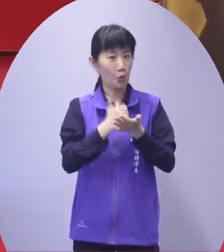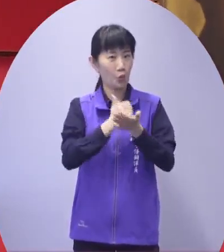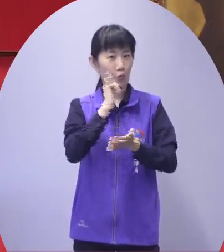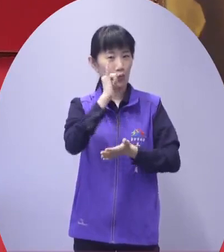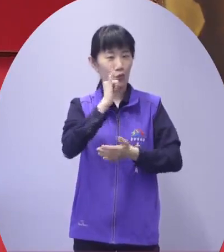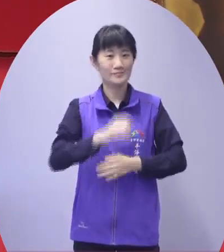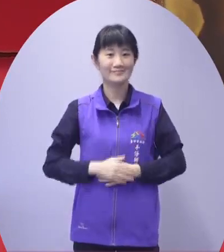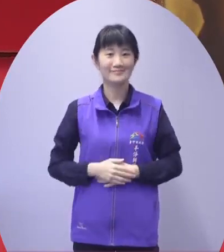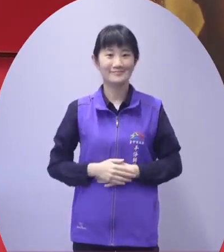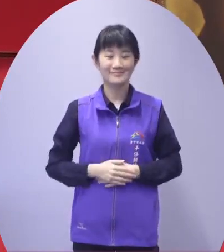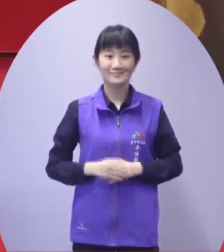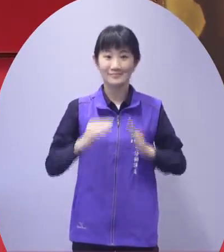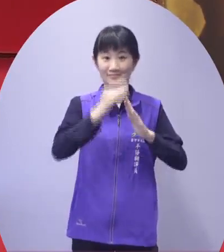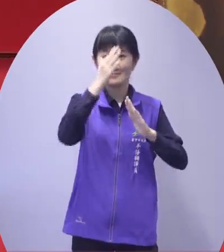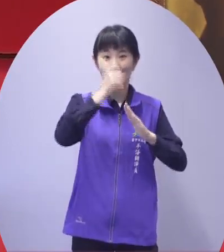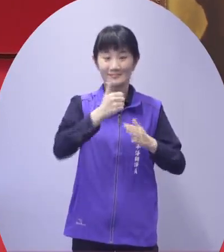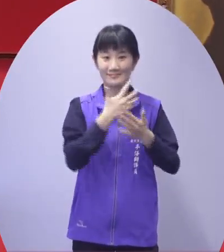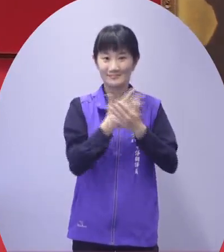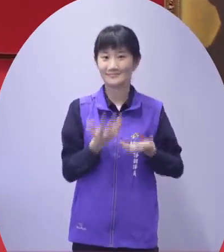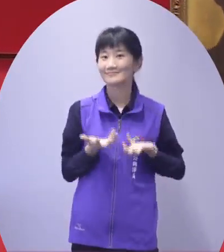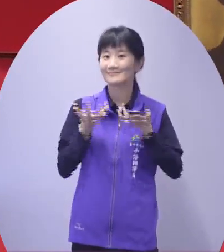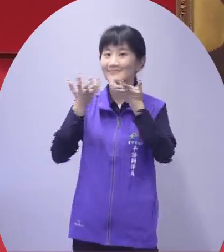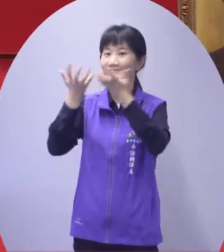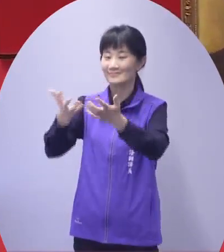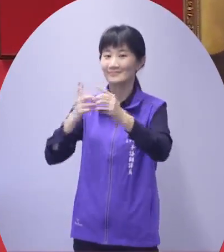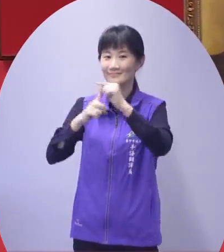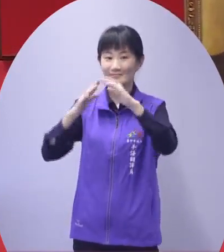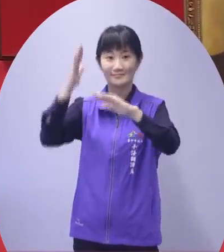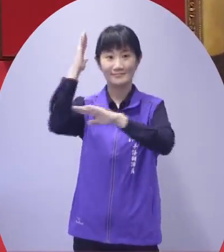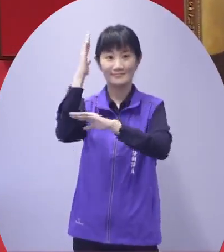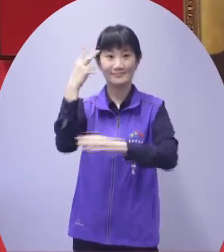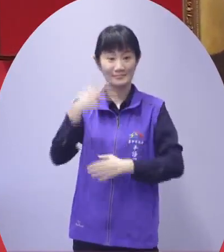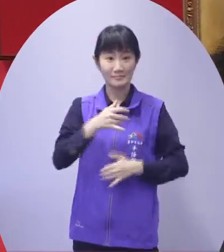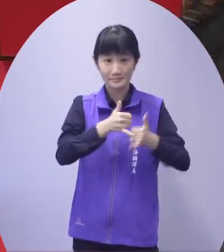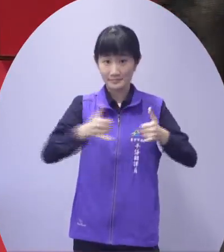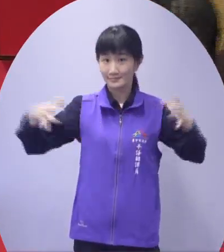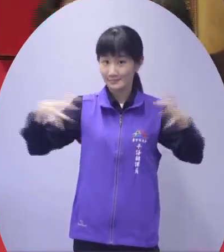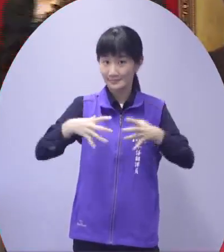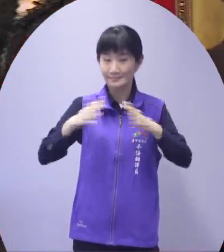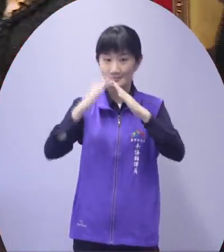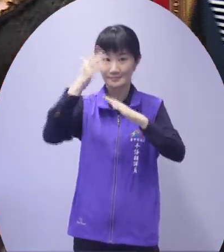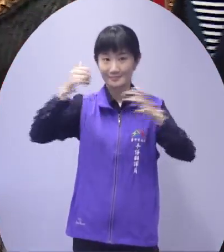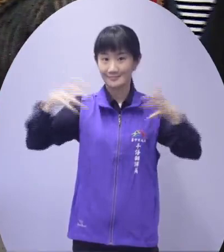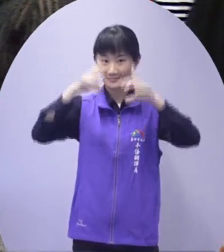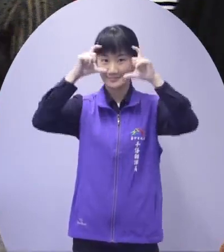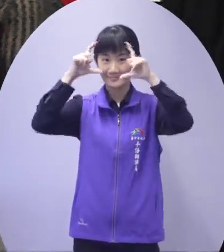生局曾局长将讲座献与市长，并请同仁一同上台与市长合影。